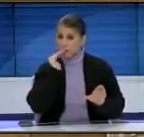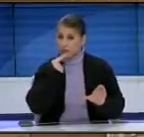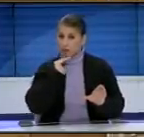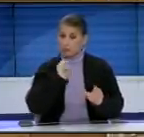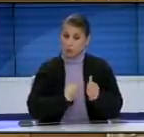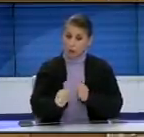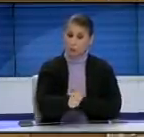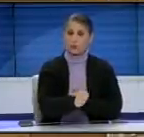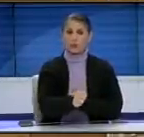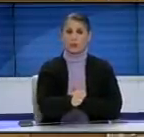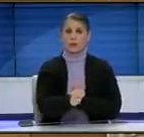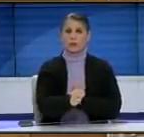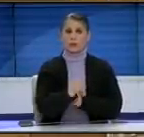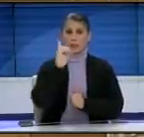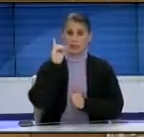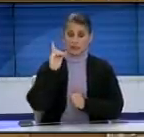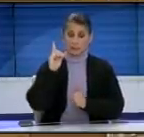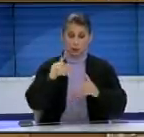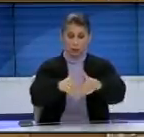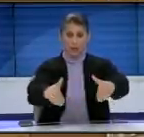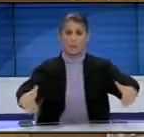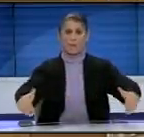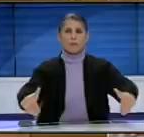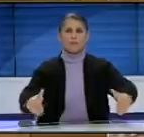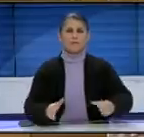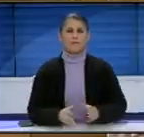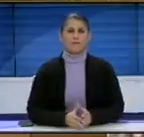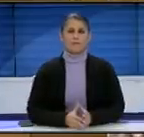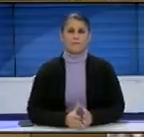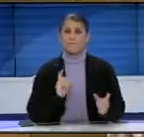μπροστά στην πρώτη γραμμή?